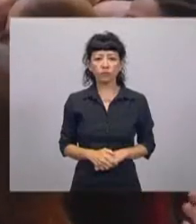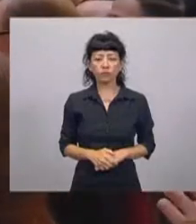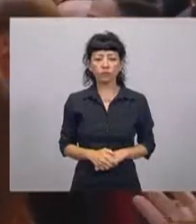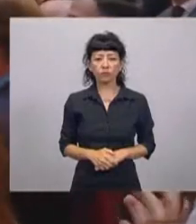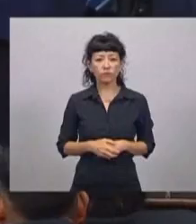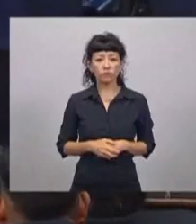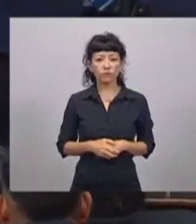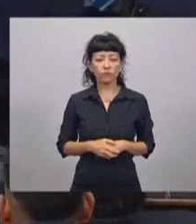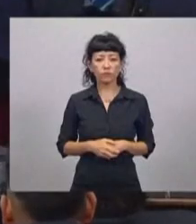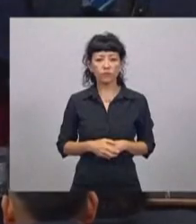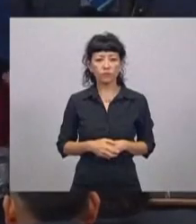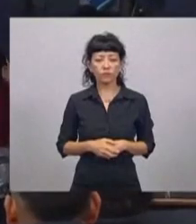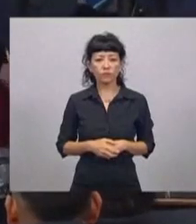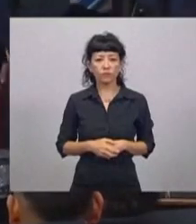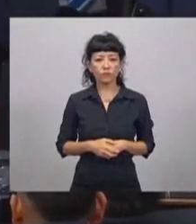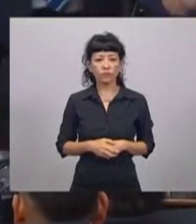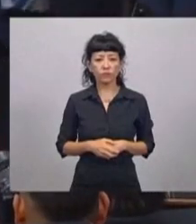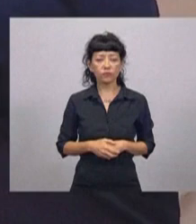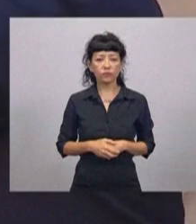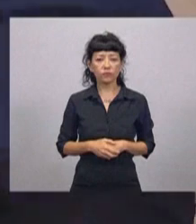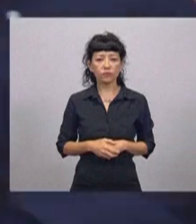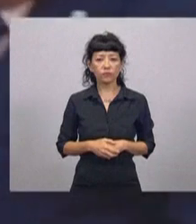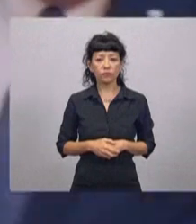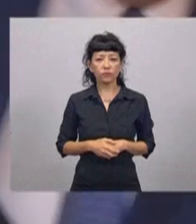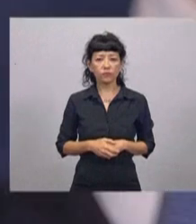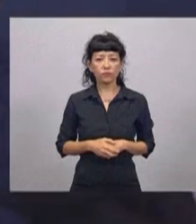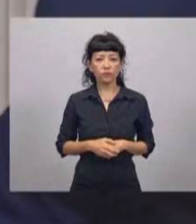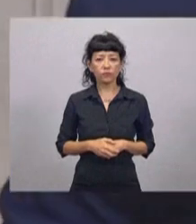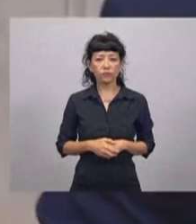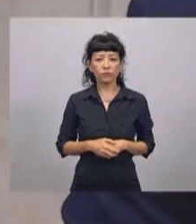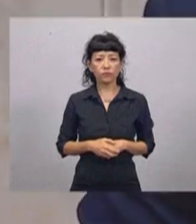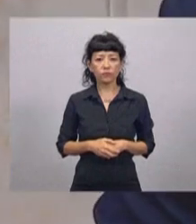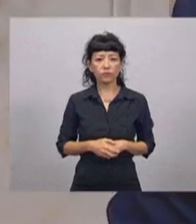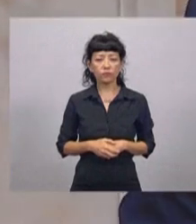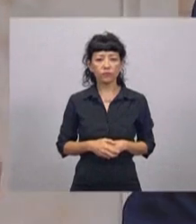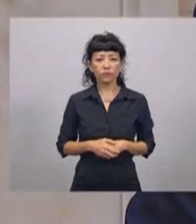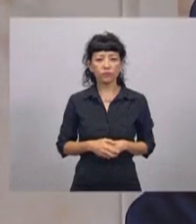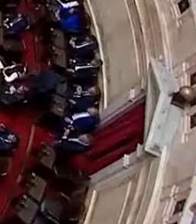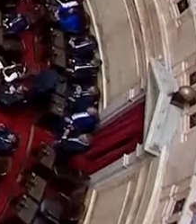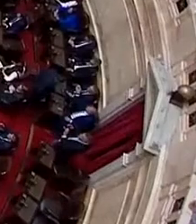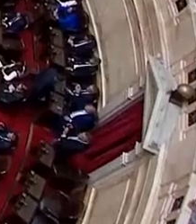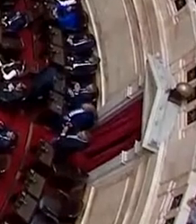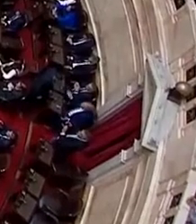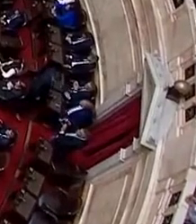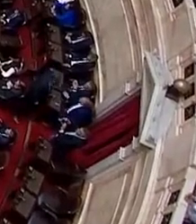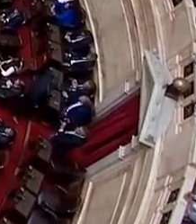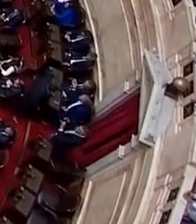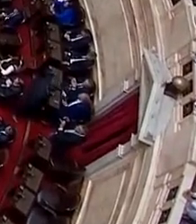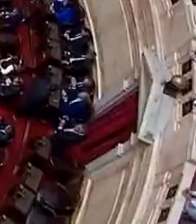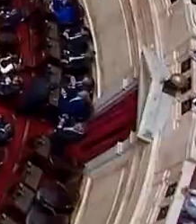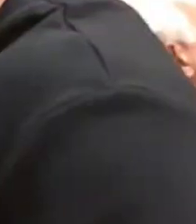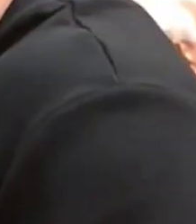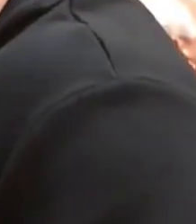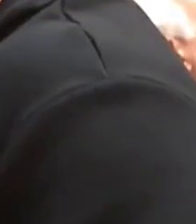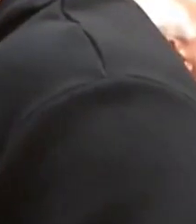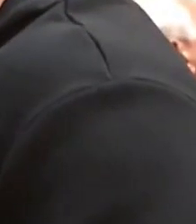ha fatto molto parlare di sé durante la campagna elettorale perché ha promesso di rendere il dollaro l'unica moneta eliminando il peso nonché di bruciare la